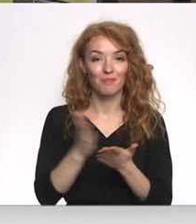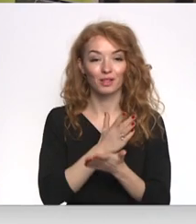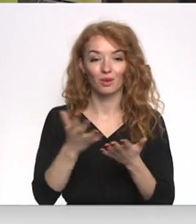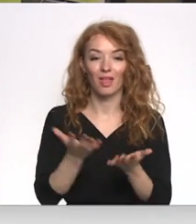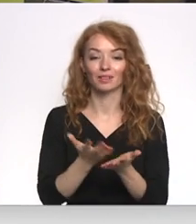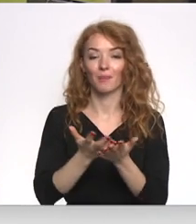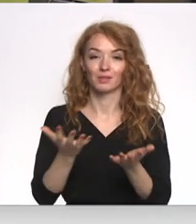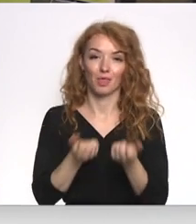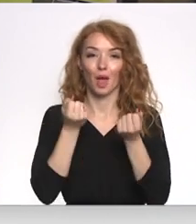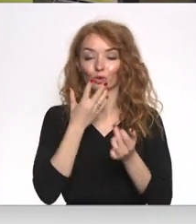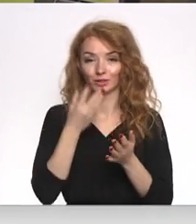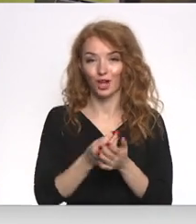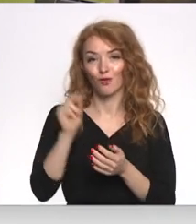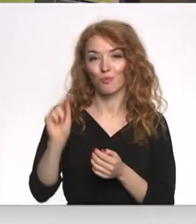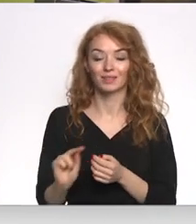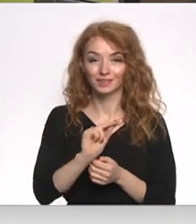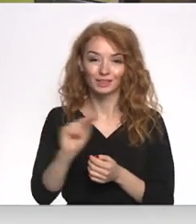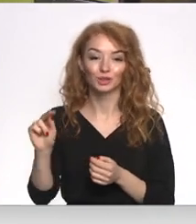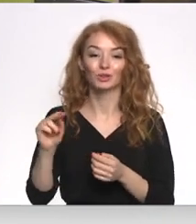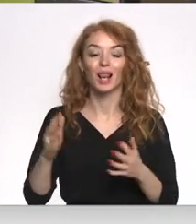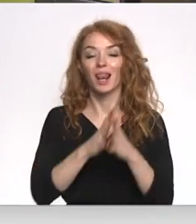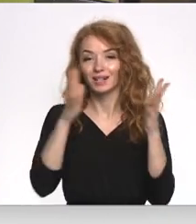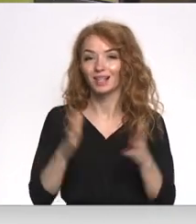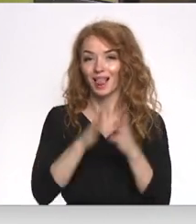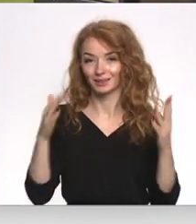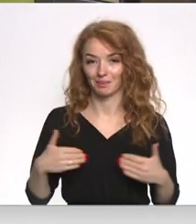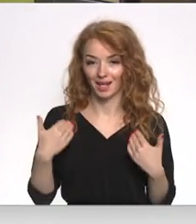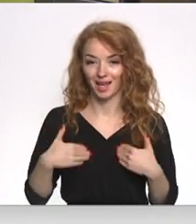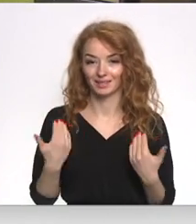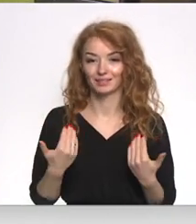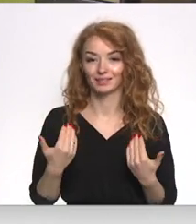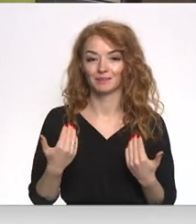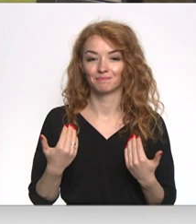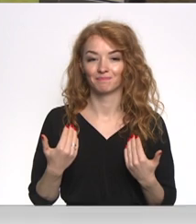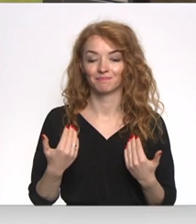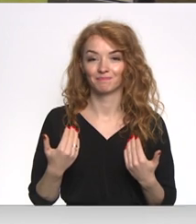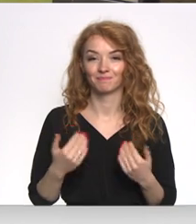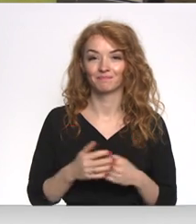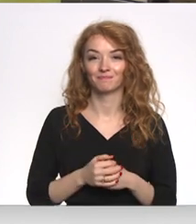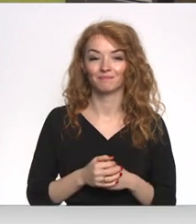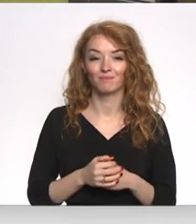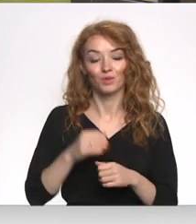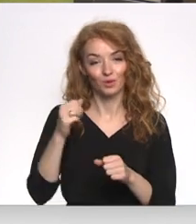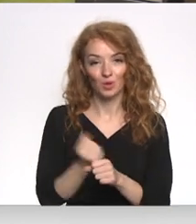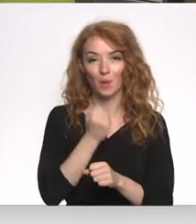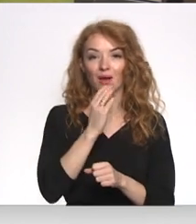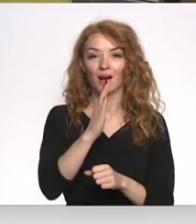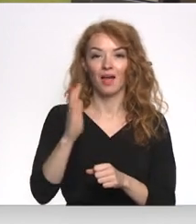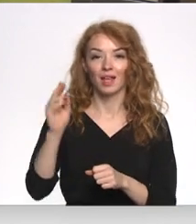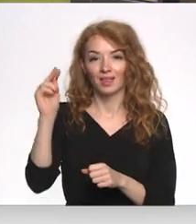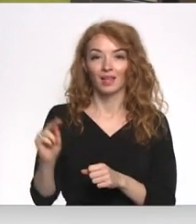savas baznīcas un tiešām liels, liels prieks. Jo, tomēr jau katrai